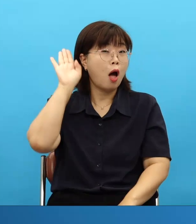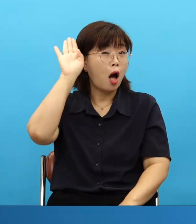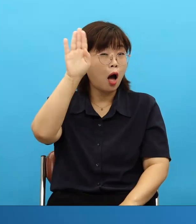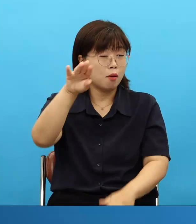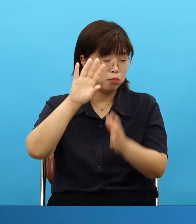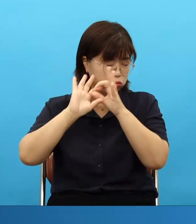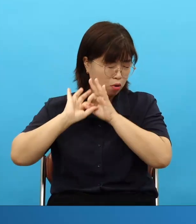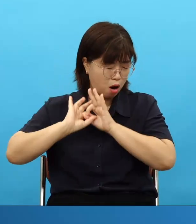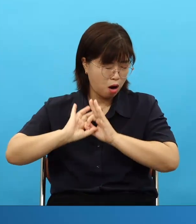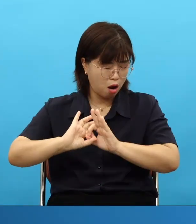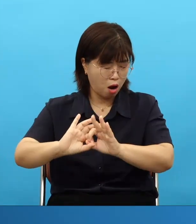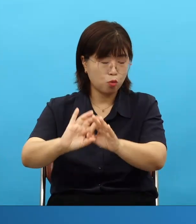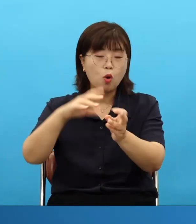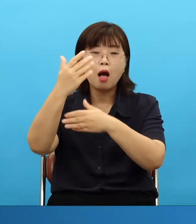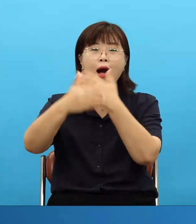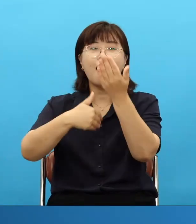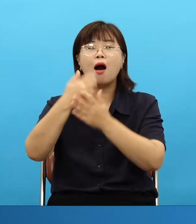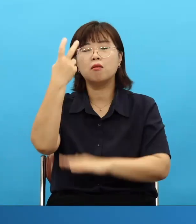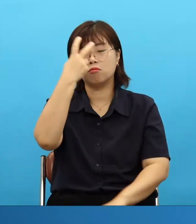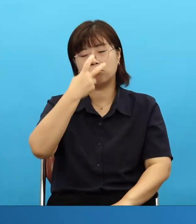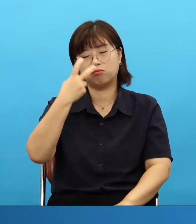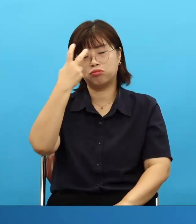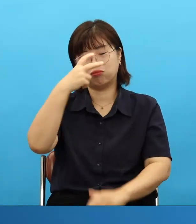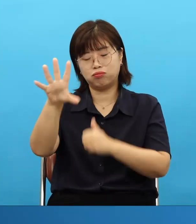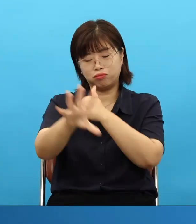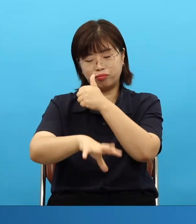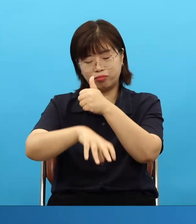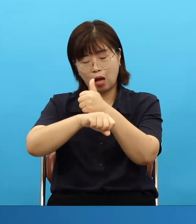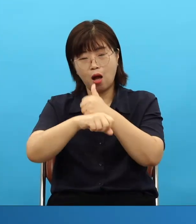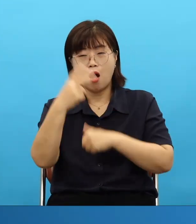led until now and the life you will lead going forward. 그래서